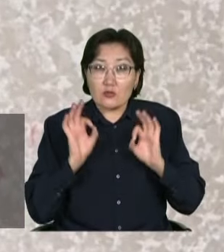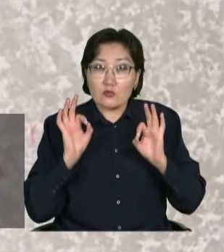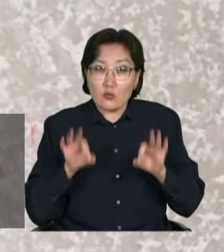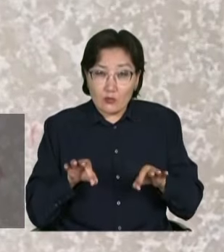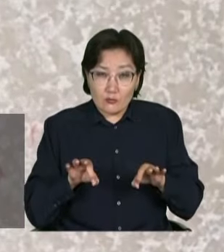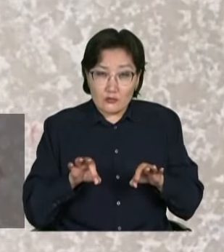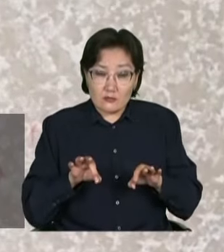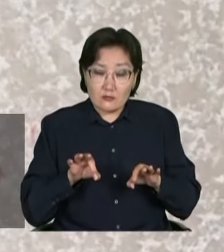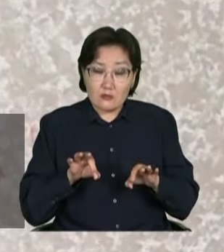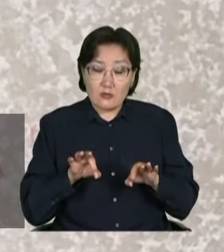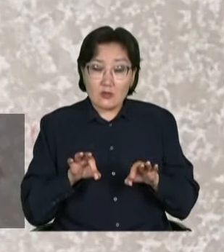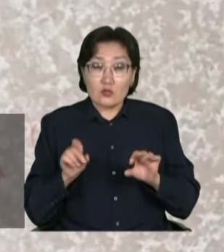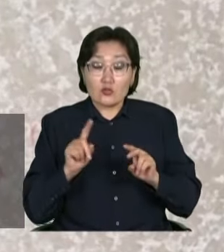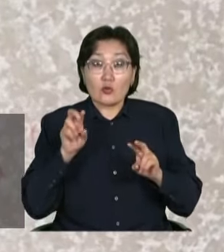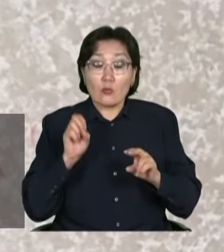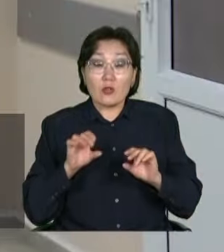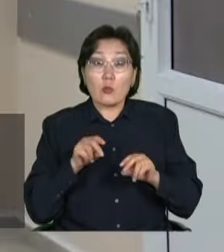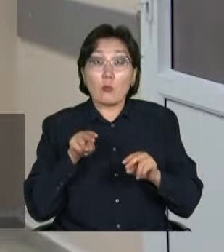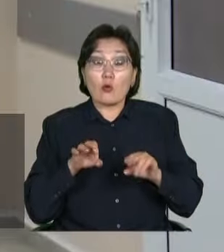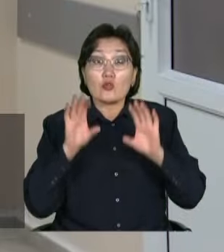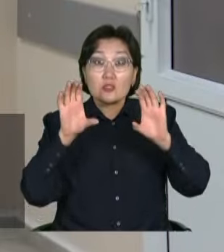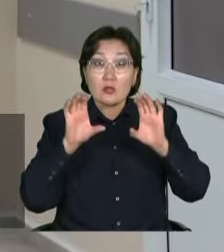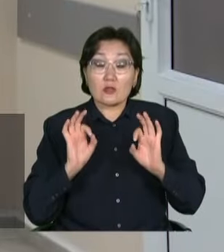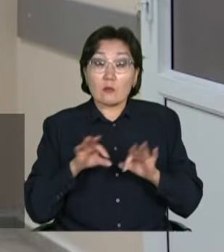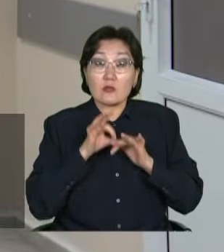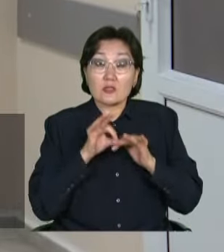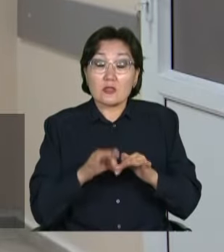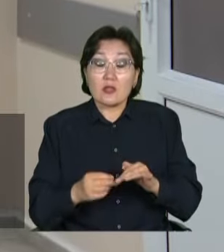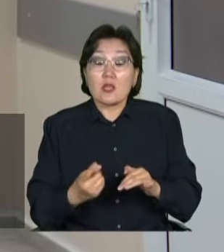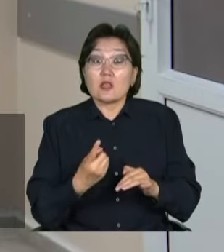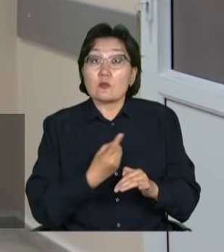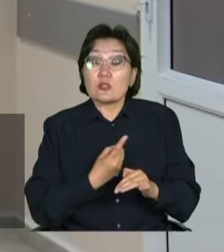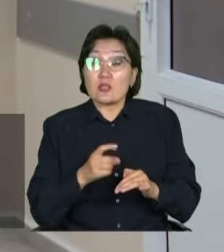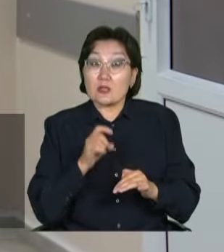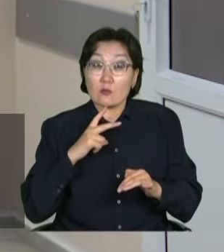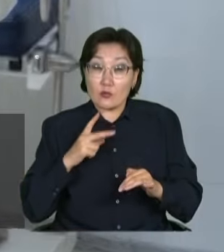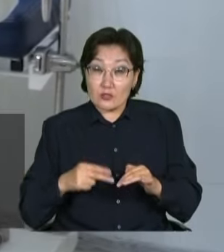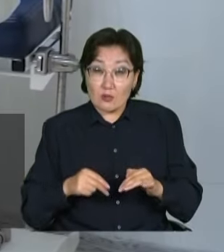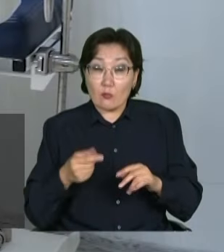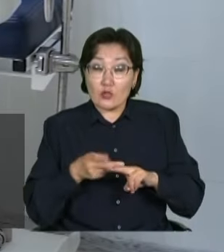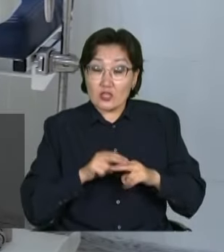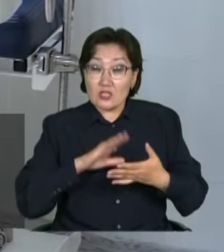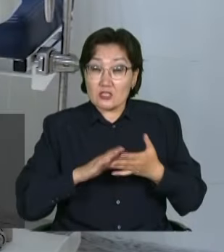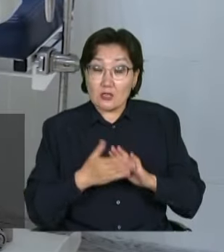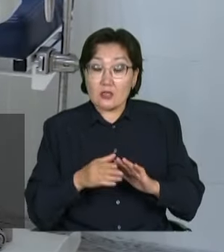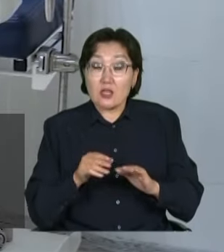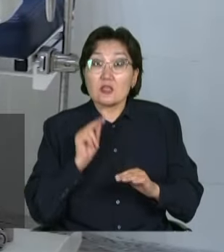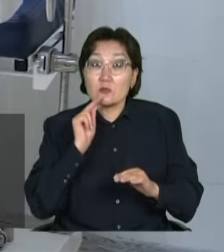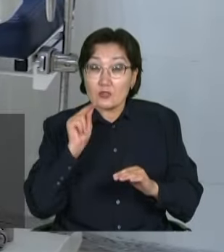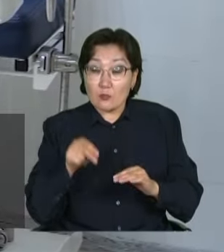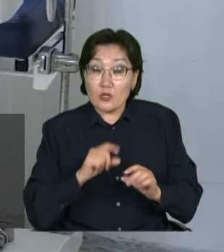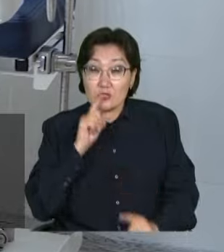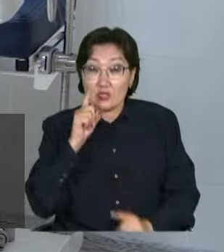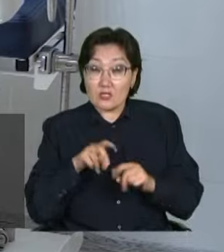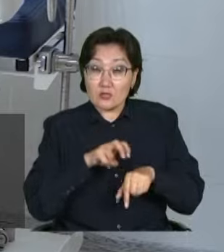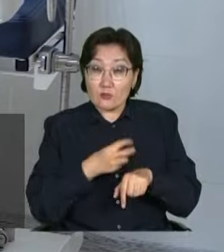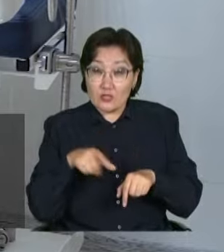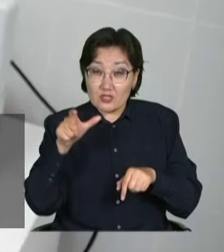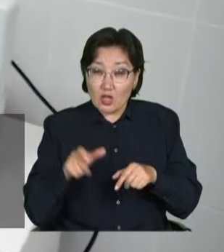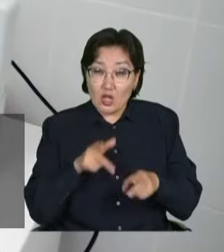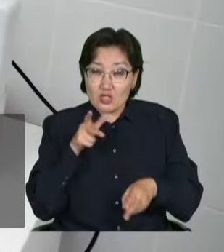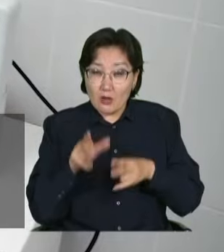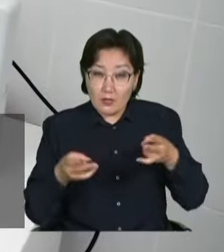бәрін, что было по закону нормально. Жалғыз қызынан айырылған ана бұл жағдайға тікелей кінәлі деп санайтын Жезқазғанның дәрігерлеріне